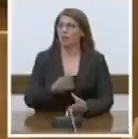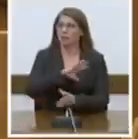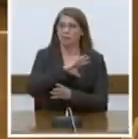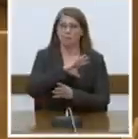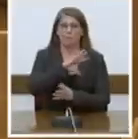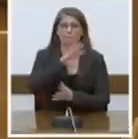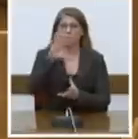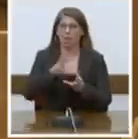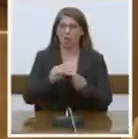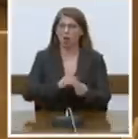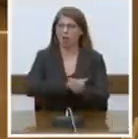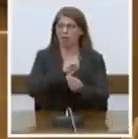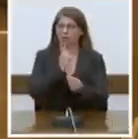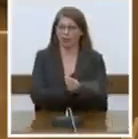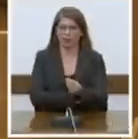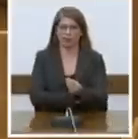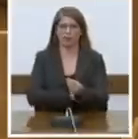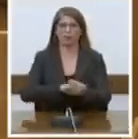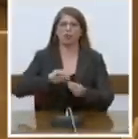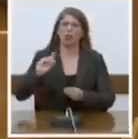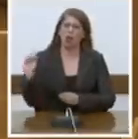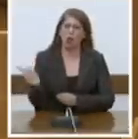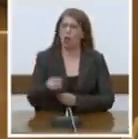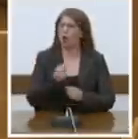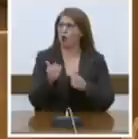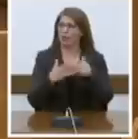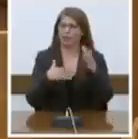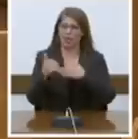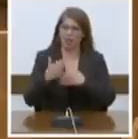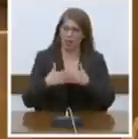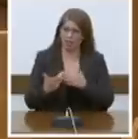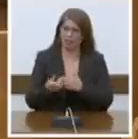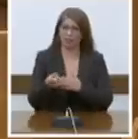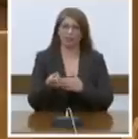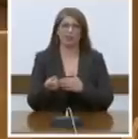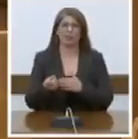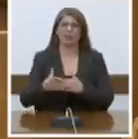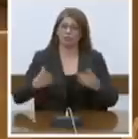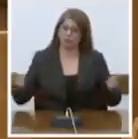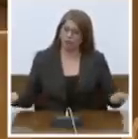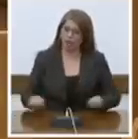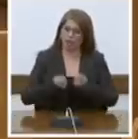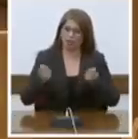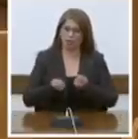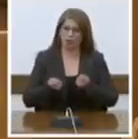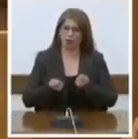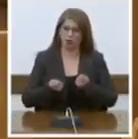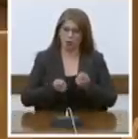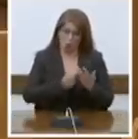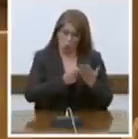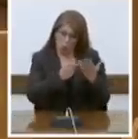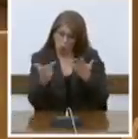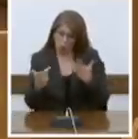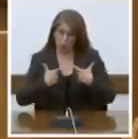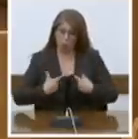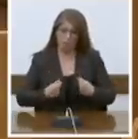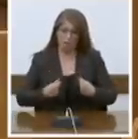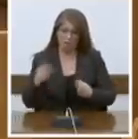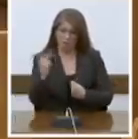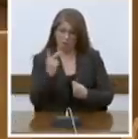ταλέντα, με όλη της τη δημιουργικότητα και με όλη της την εργατικότητα, θα δώσει τα